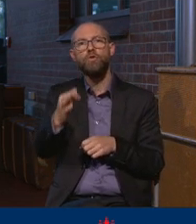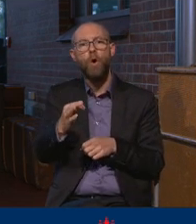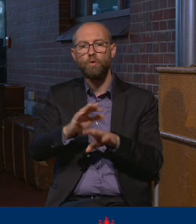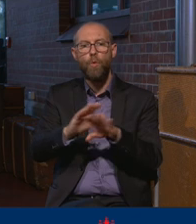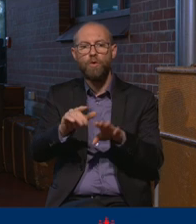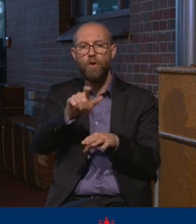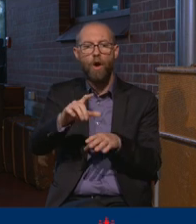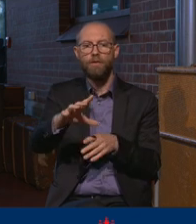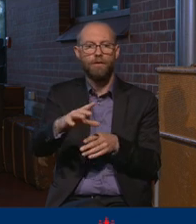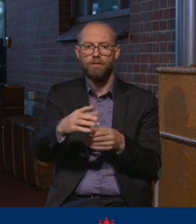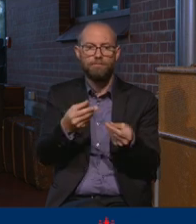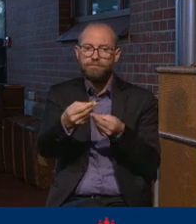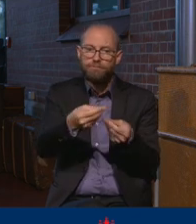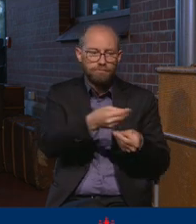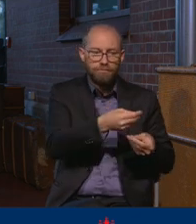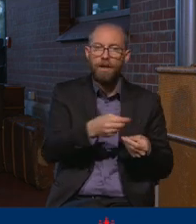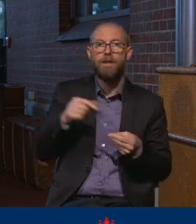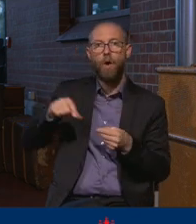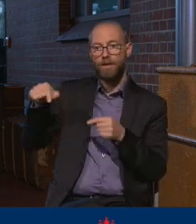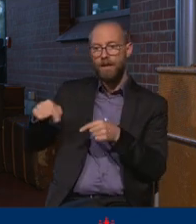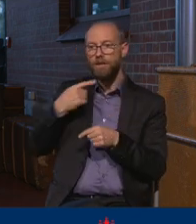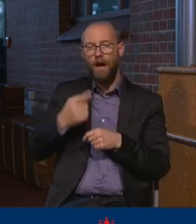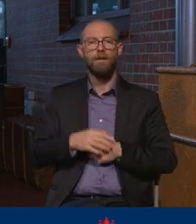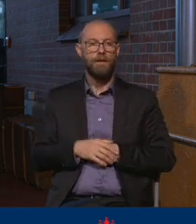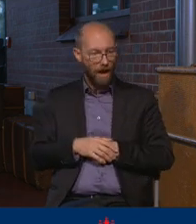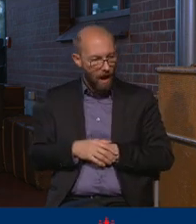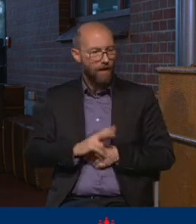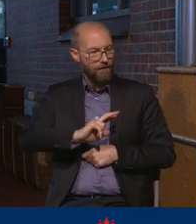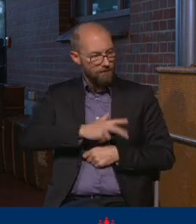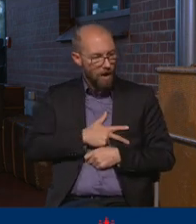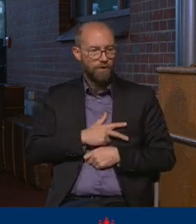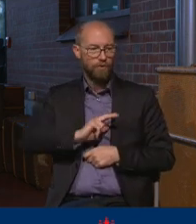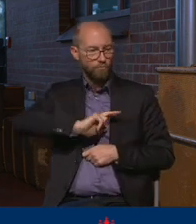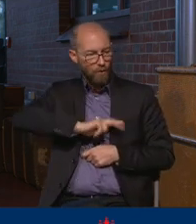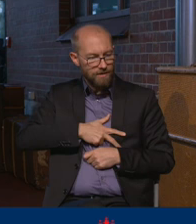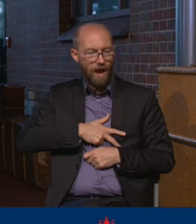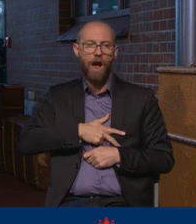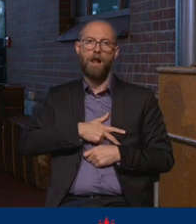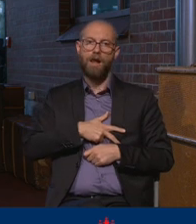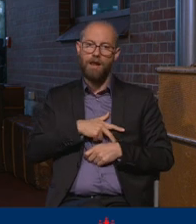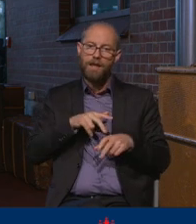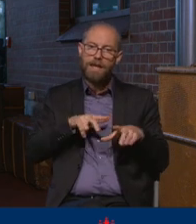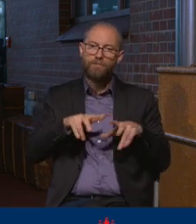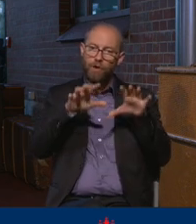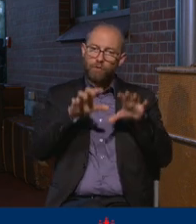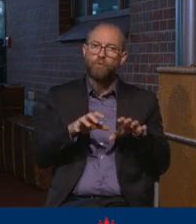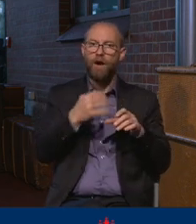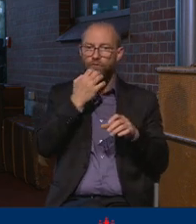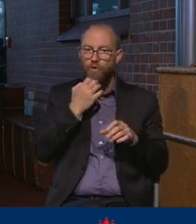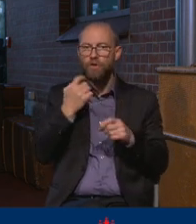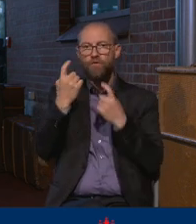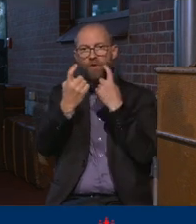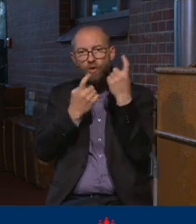beteiligten haben hier deutlich gesagt ja wir wollen soziale infrastruktur hat gesagt wir wollen versorgungsinfrastruktur